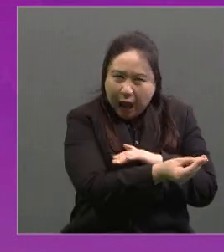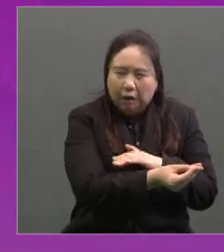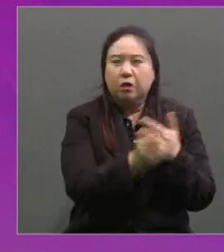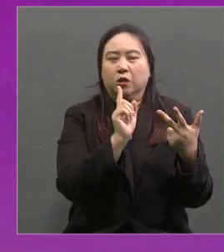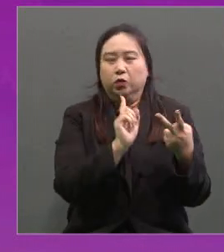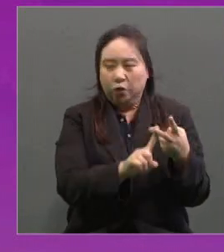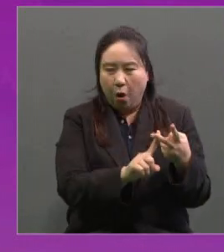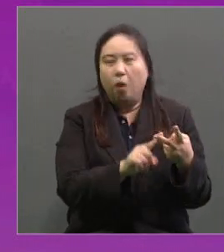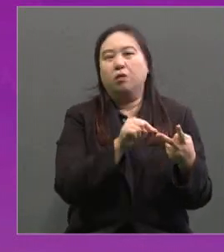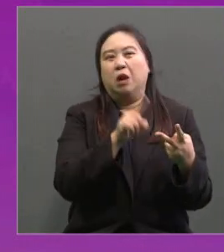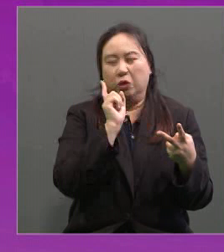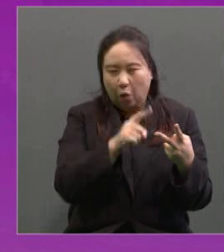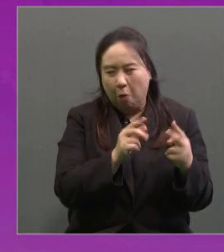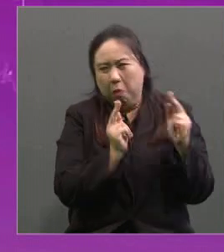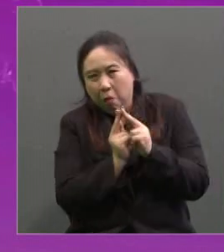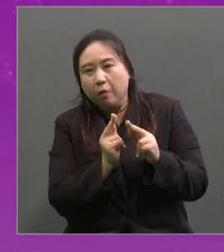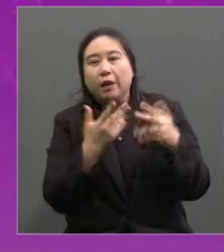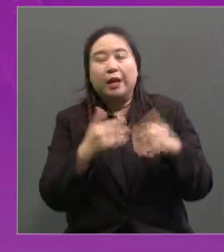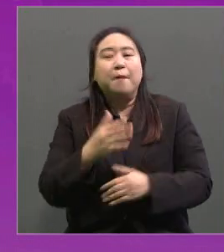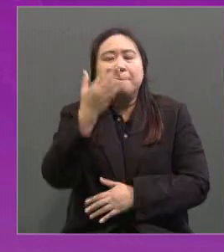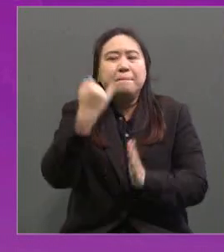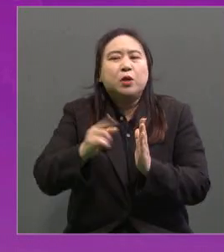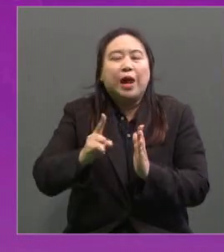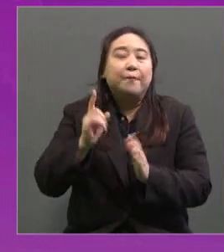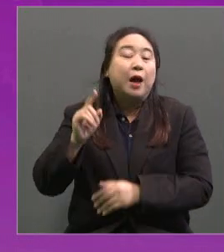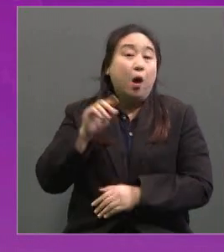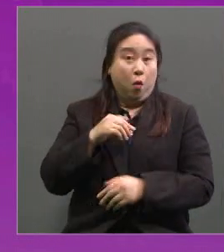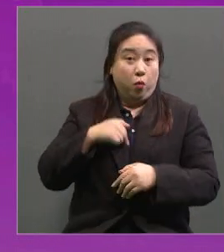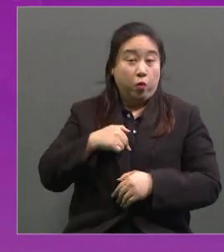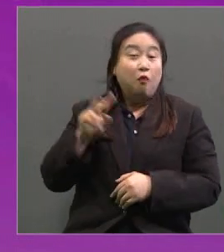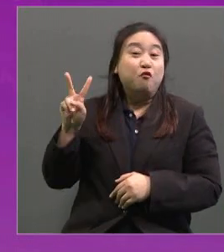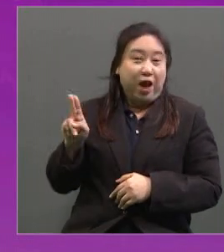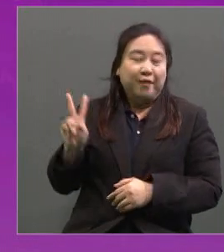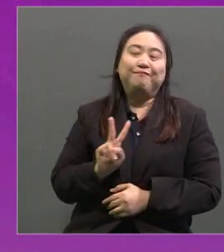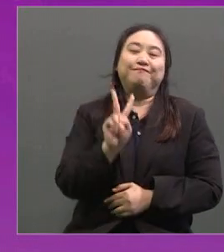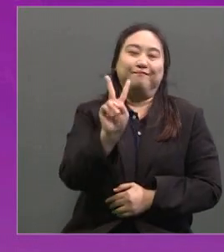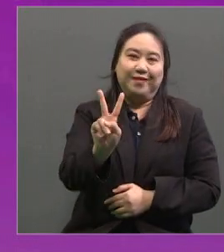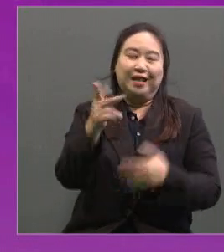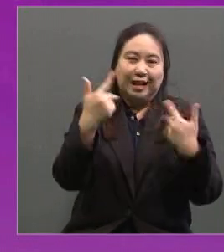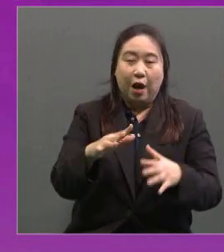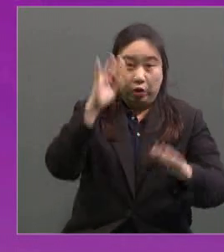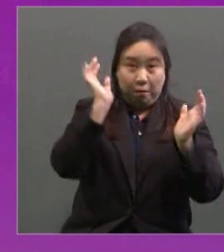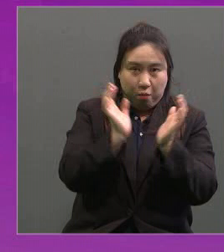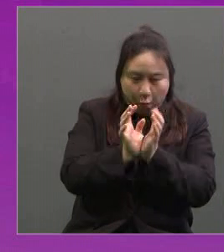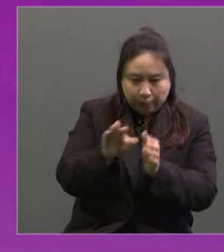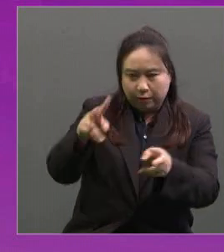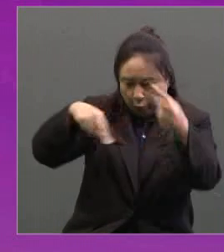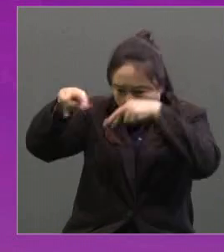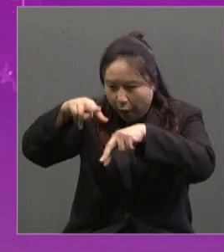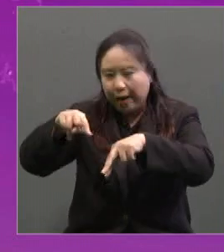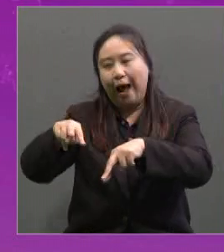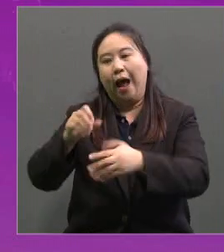เรื่องเนี่ยคือเธอนั่งรถไปกับแฟนเธอแล้วก็ไปเจอเจ้าหน้าที่พอเจ้าหน้าที่ตรวจค้นเนี่ยไปเจอยาเสพติดอทีนี้เจ้าหน้าที่บอกว่า